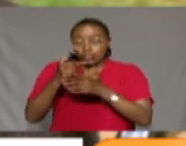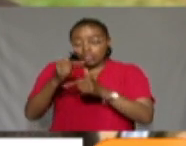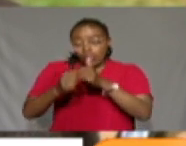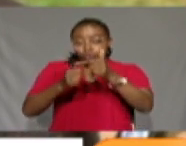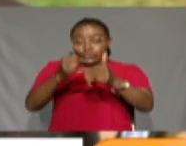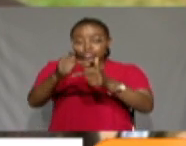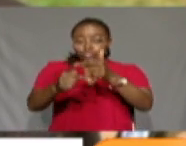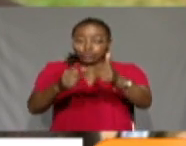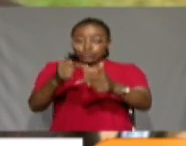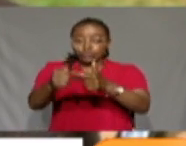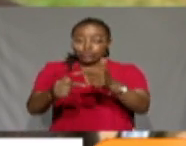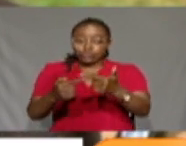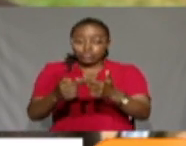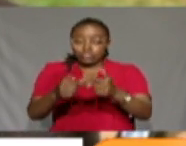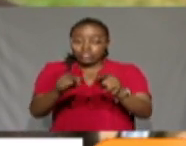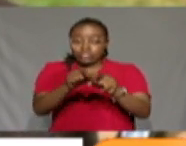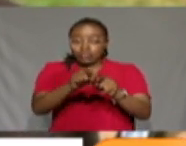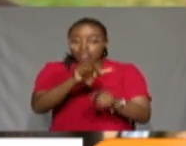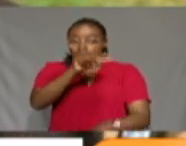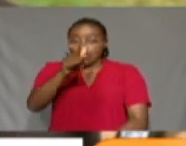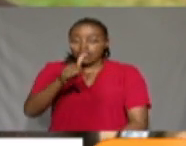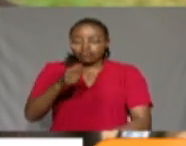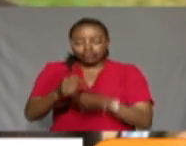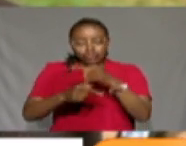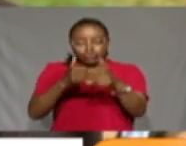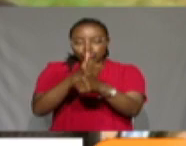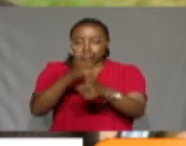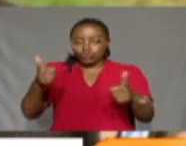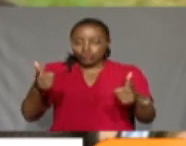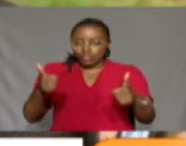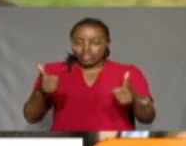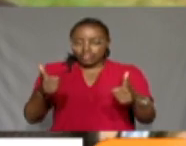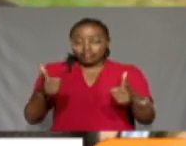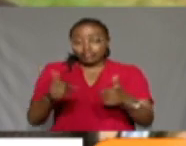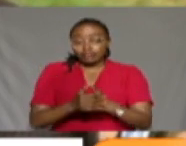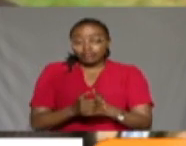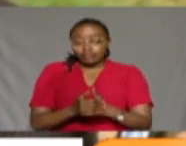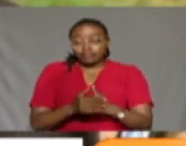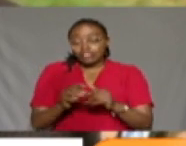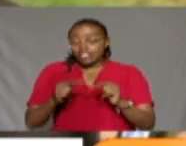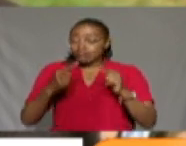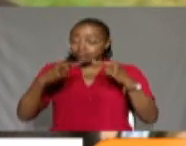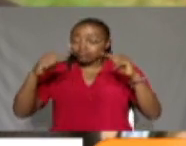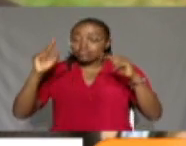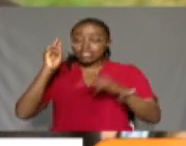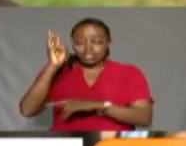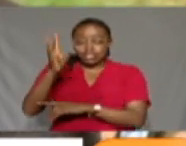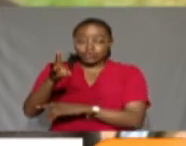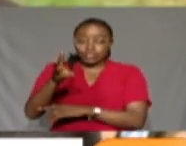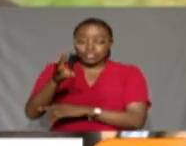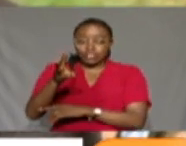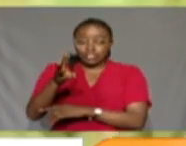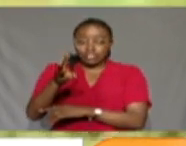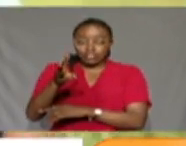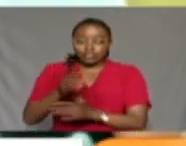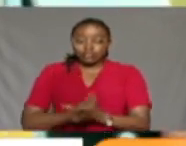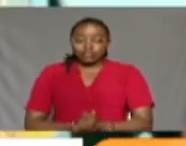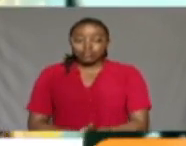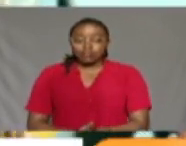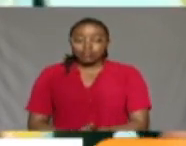songe, naona wanaendelea vizuri na wataenda mpaka majuu kwa nini